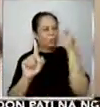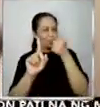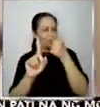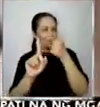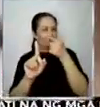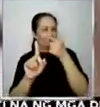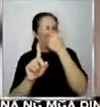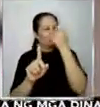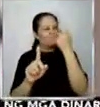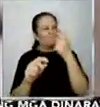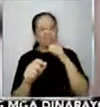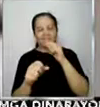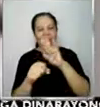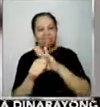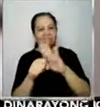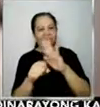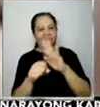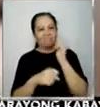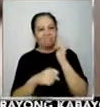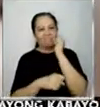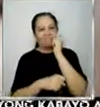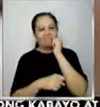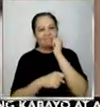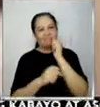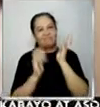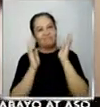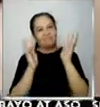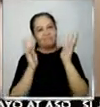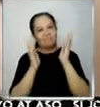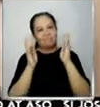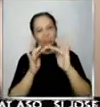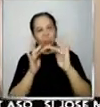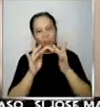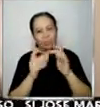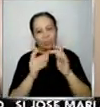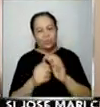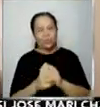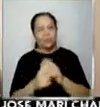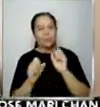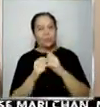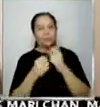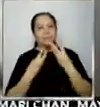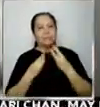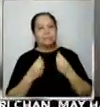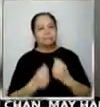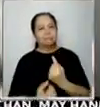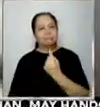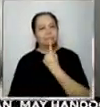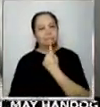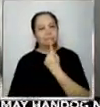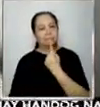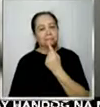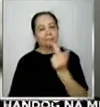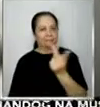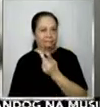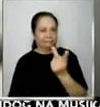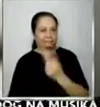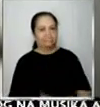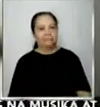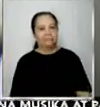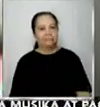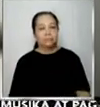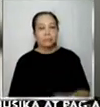ang araw-araw na pag-uusap online para maibsan ang pagka-miss nila sa isa't isa. Basta importante magkita kami